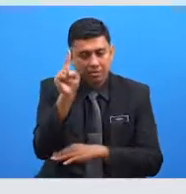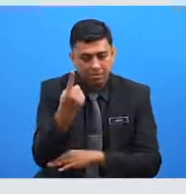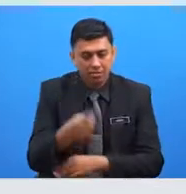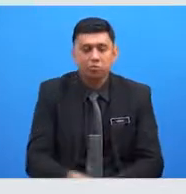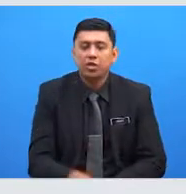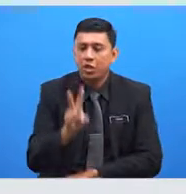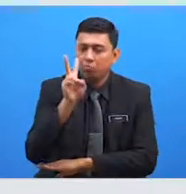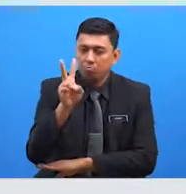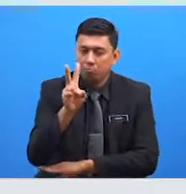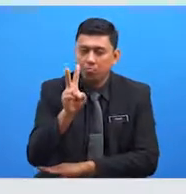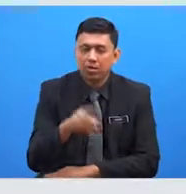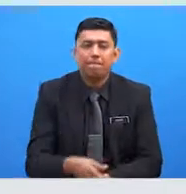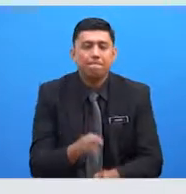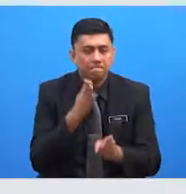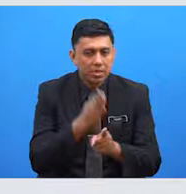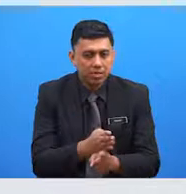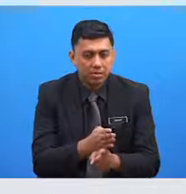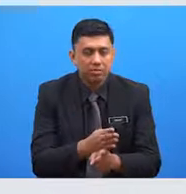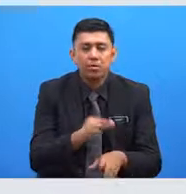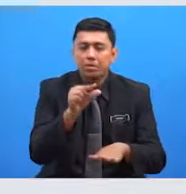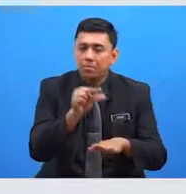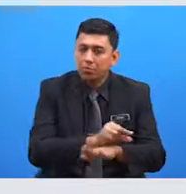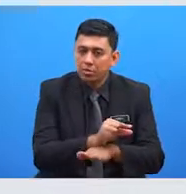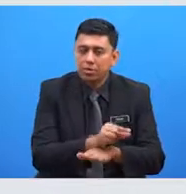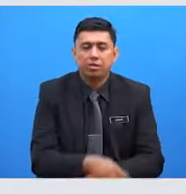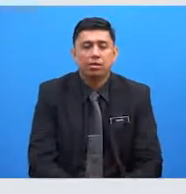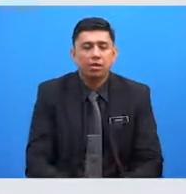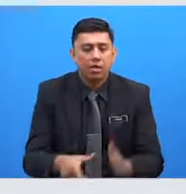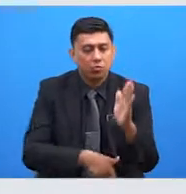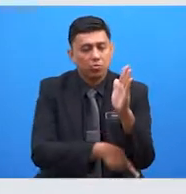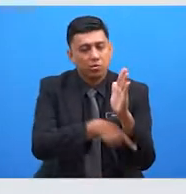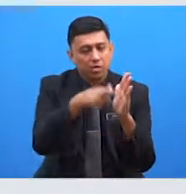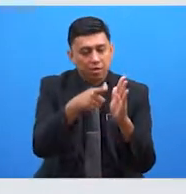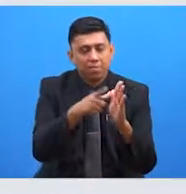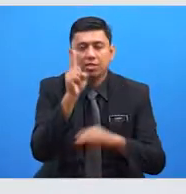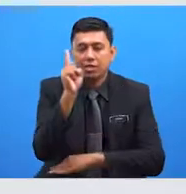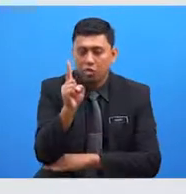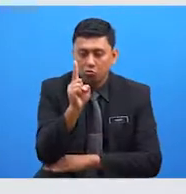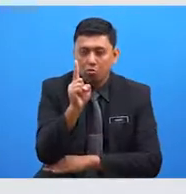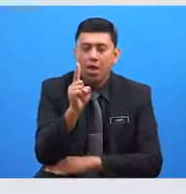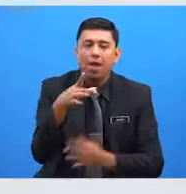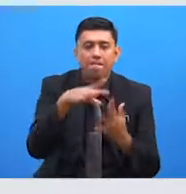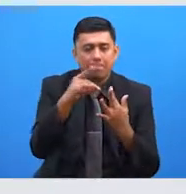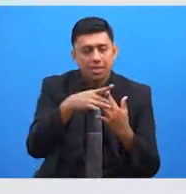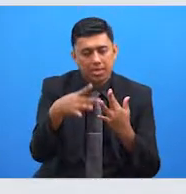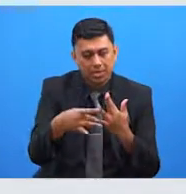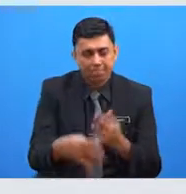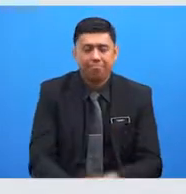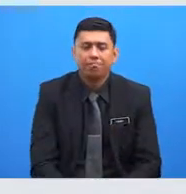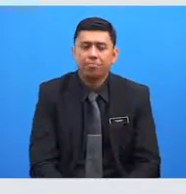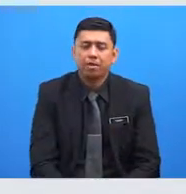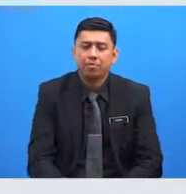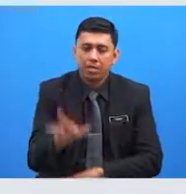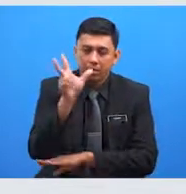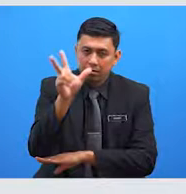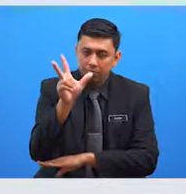dan fitur kedua yang membenarkan pengguna memilih lebih dari satu pilihan. Fitur yang ketiga,